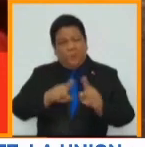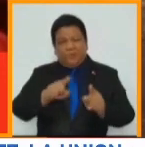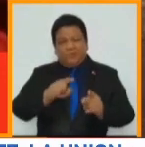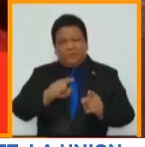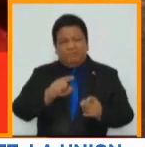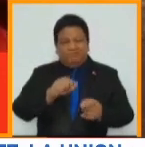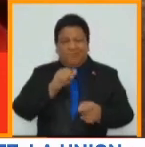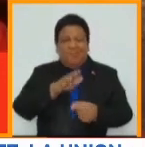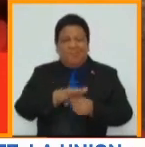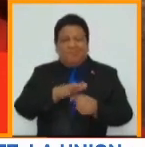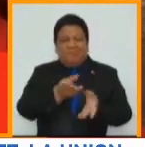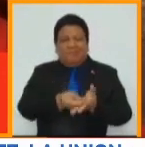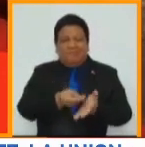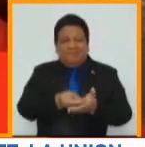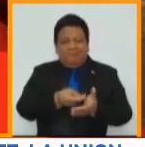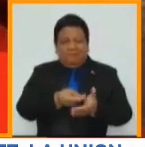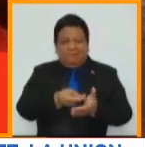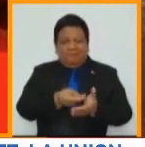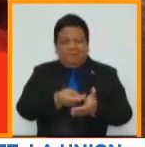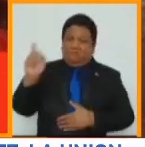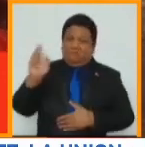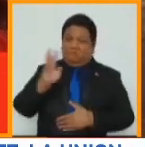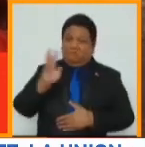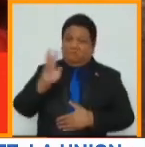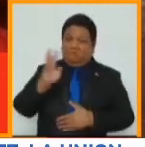po. Sakit talaga.